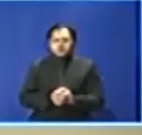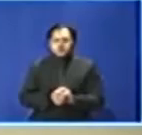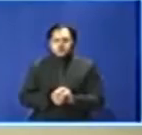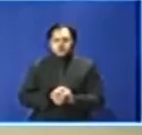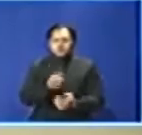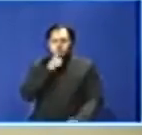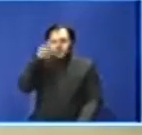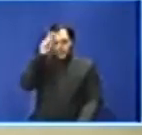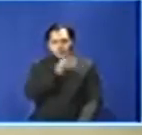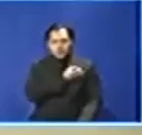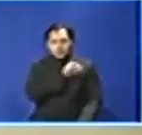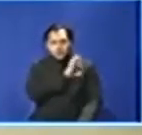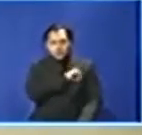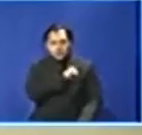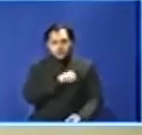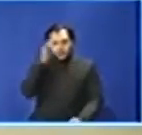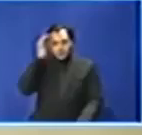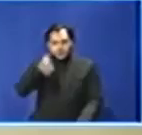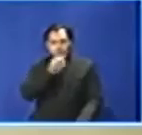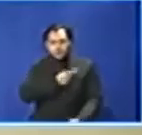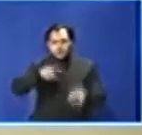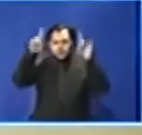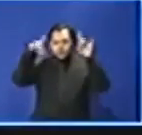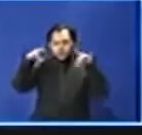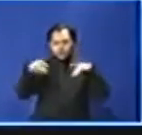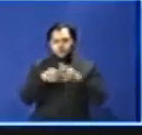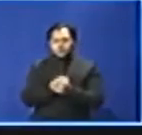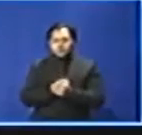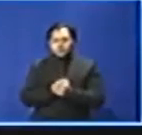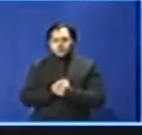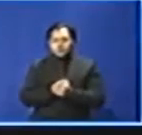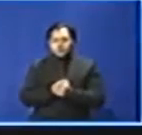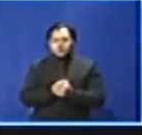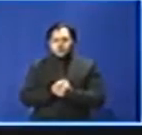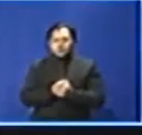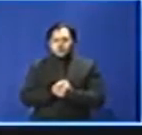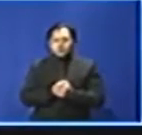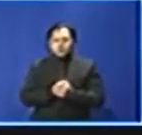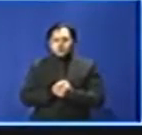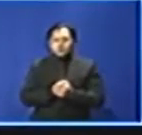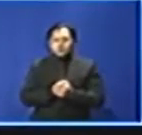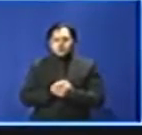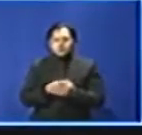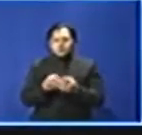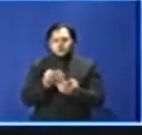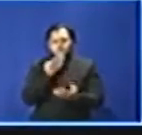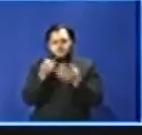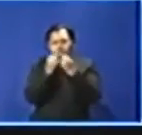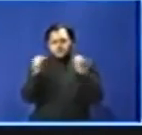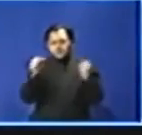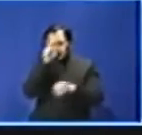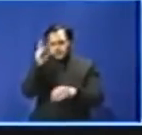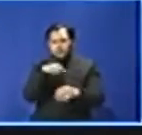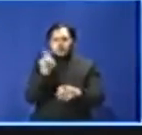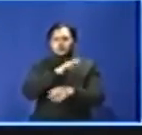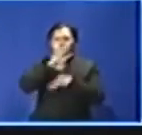Sule rohmani Rohim assalamualaikum warahmatullah wabarakatuh dan lorong warahmatullah salam sejahtera untuk kita